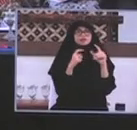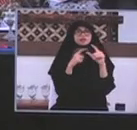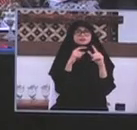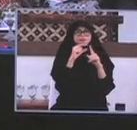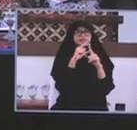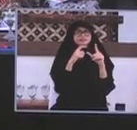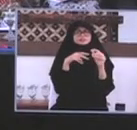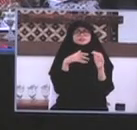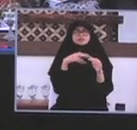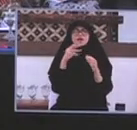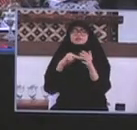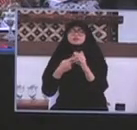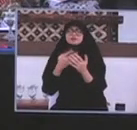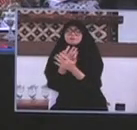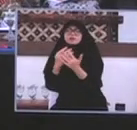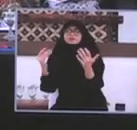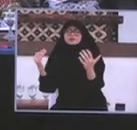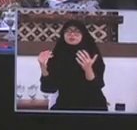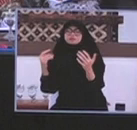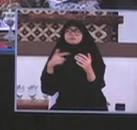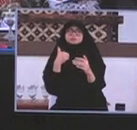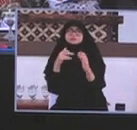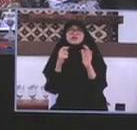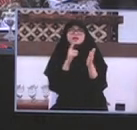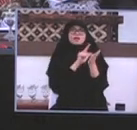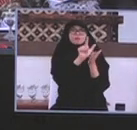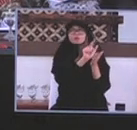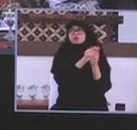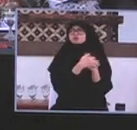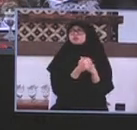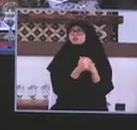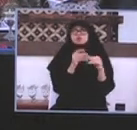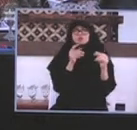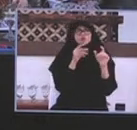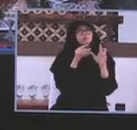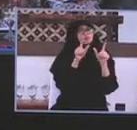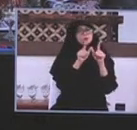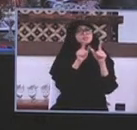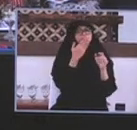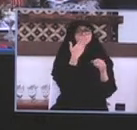warga bisa sudah punya website belum apa websitenya